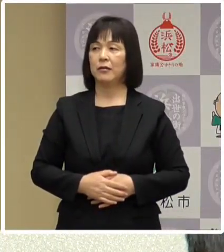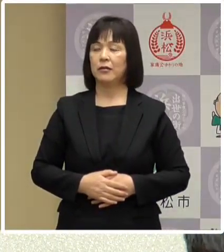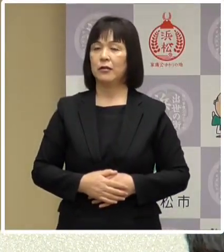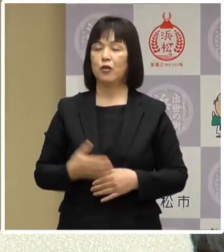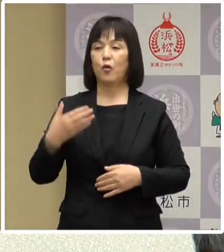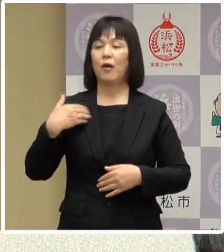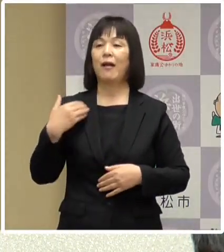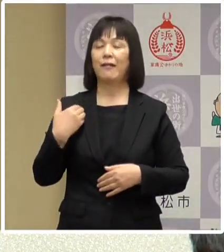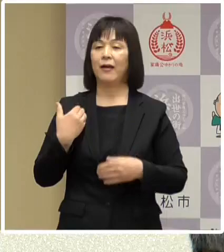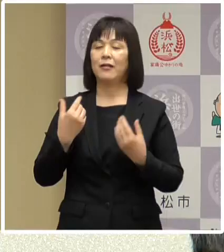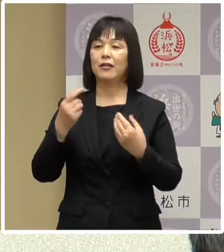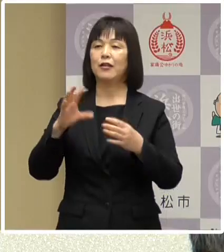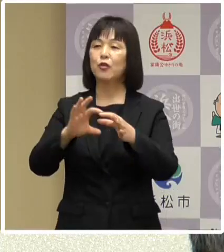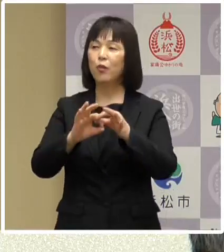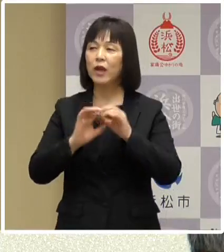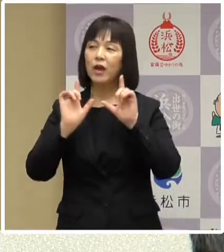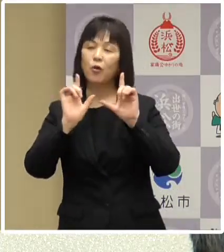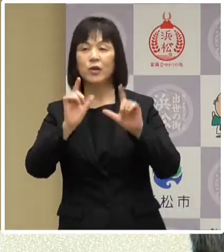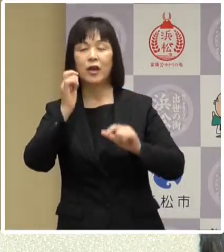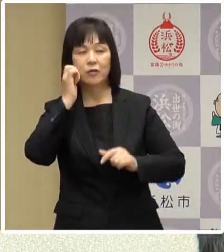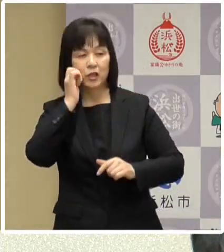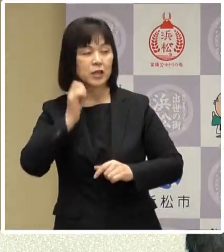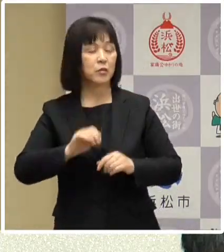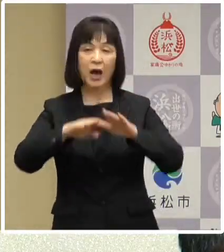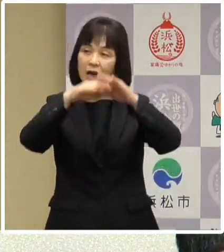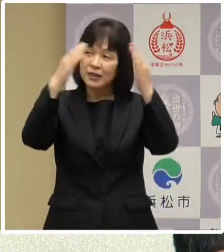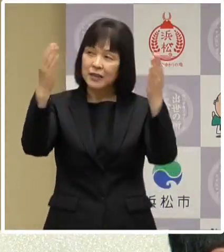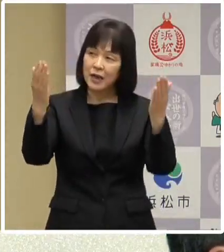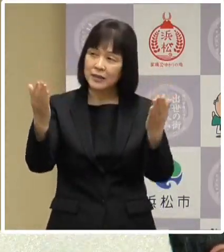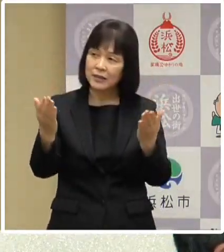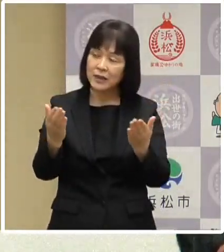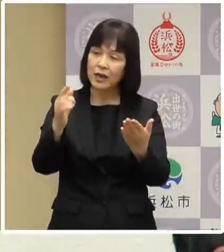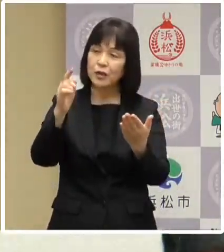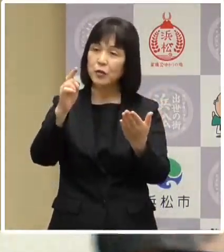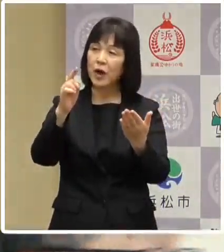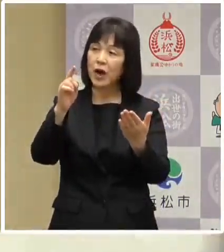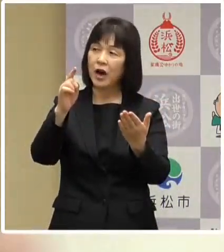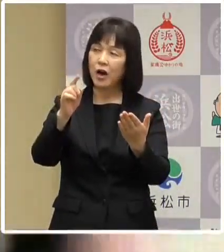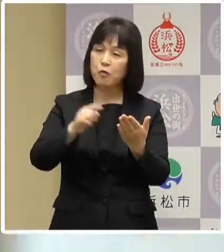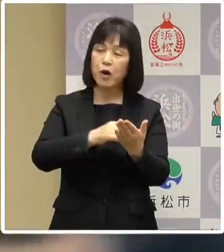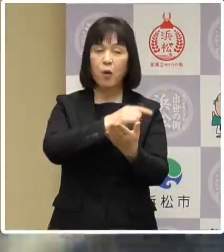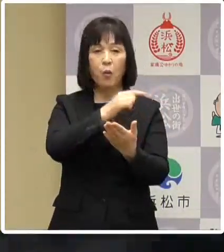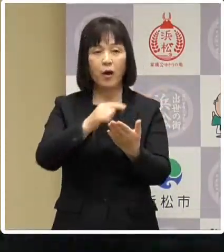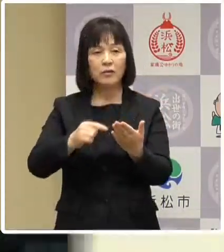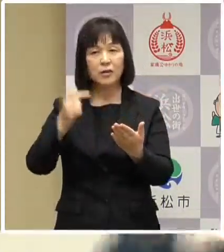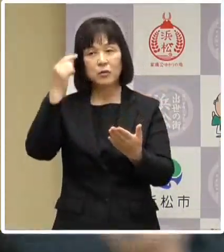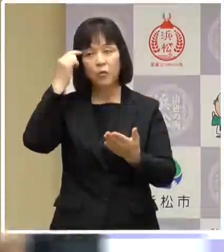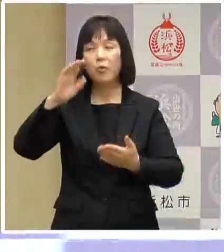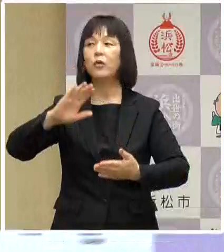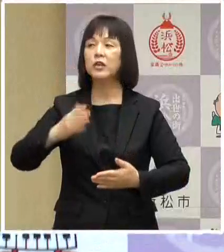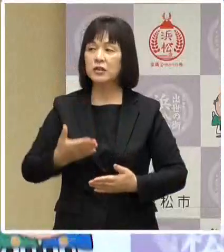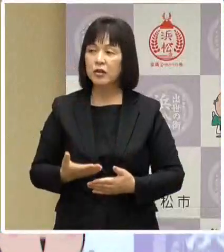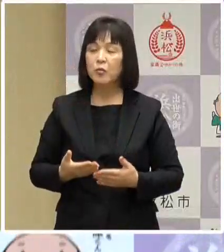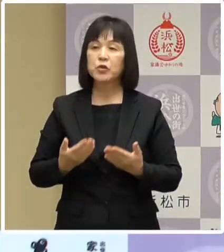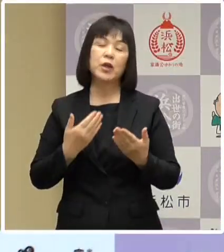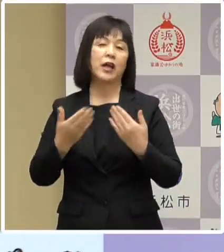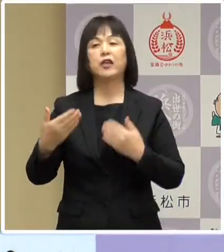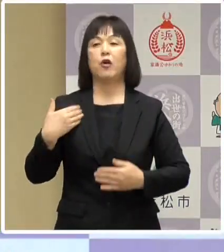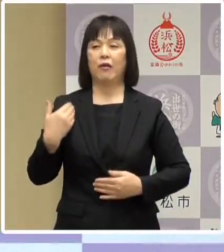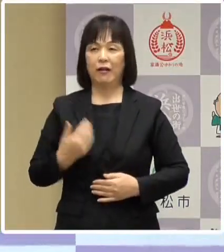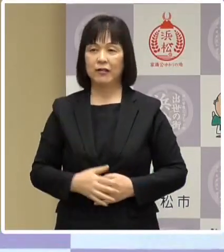というようなところで、ということが。 おおむね終わってんでね、発掘調査がね。 はい。あと、